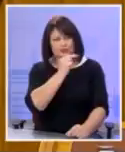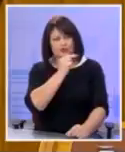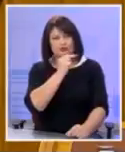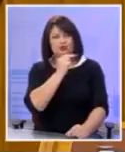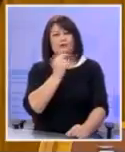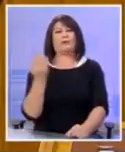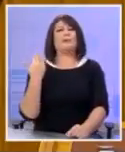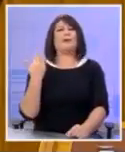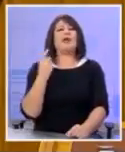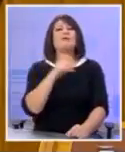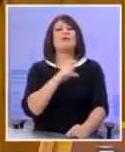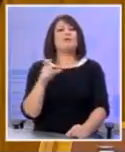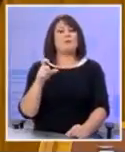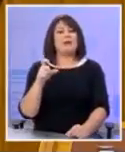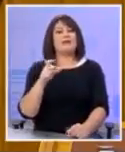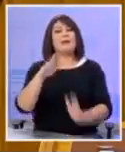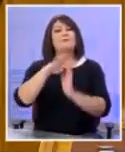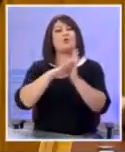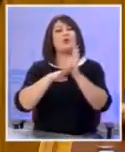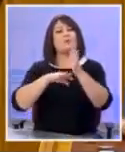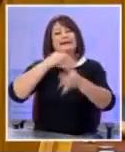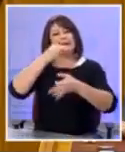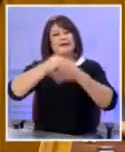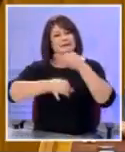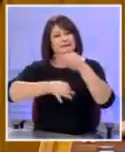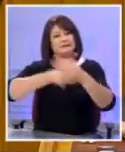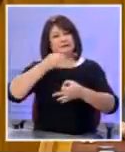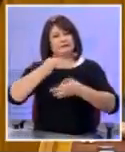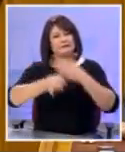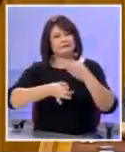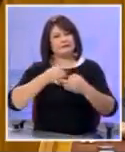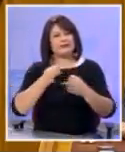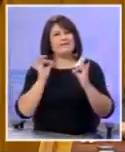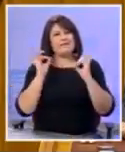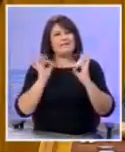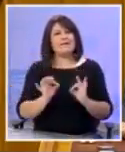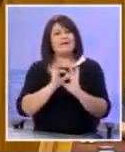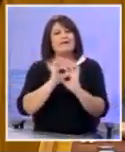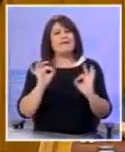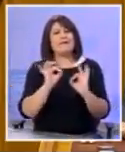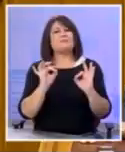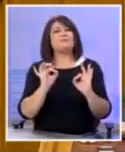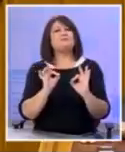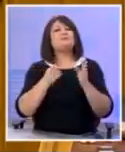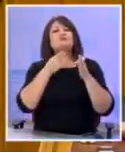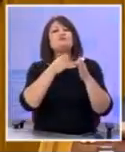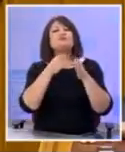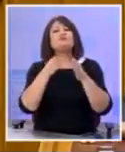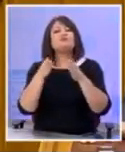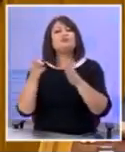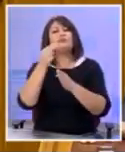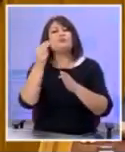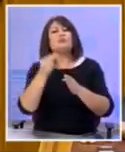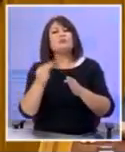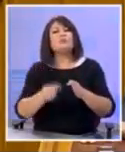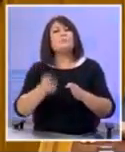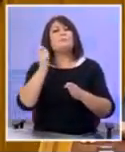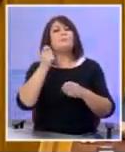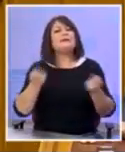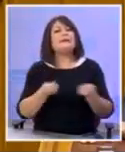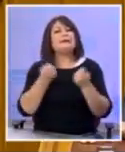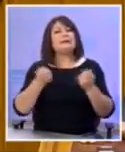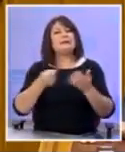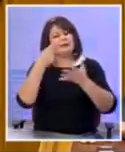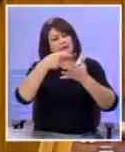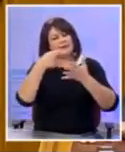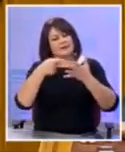χώρας, την προηγούμενη εβδομάδα με τις προγραμματικές του δηλώσεις έδωσε με απόλυτη σαφήνεια τους άξονες και το στίγμα της πολιτικής που θα ακολουθήσει η